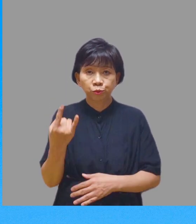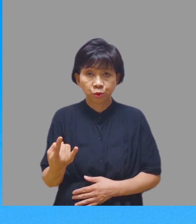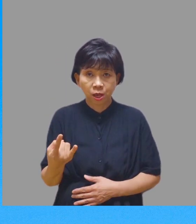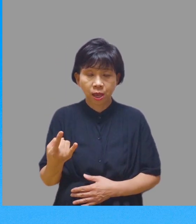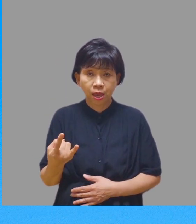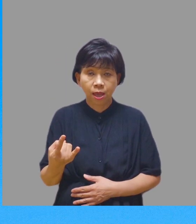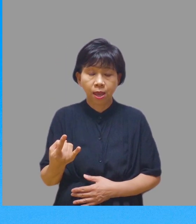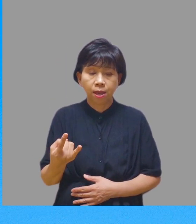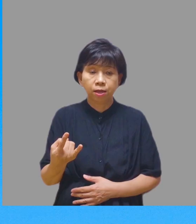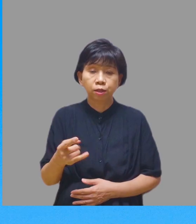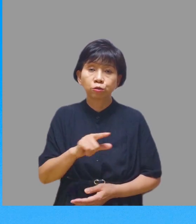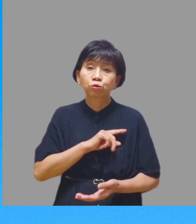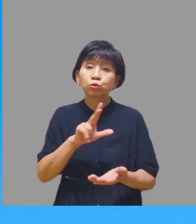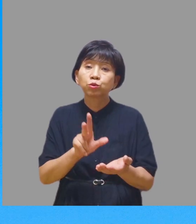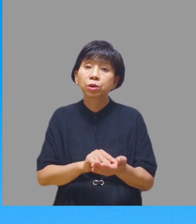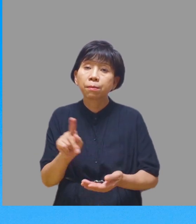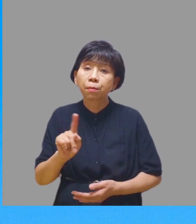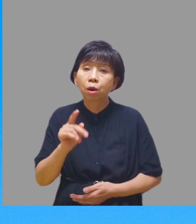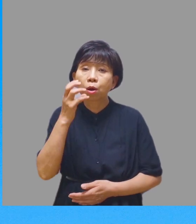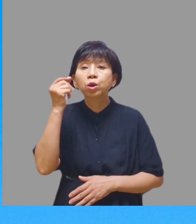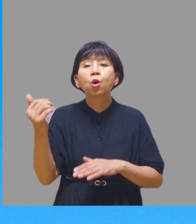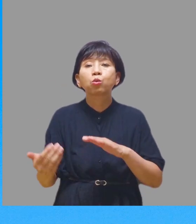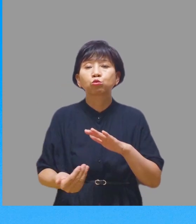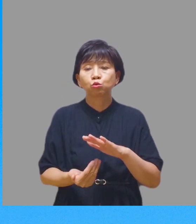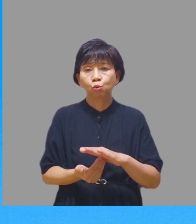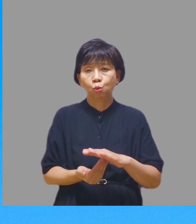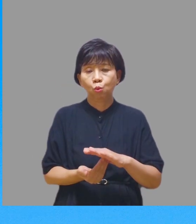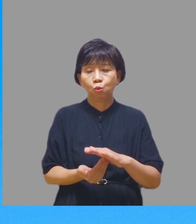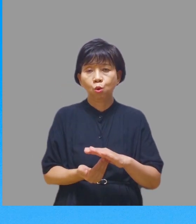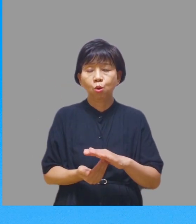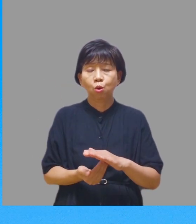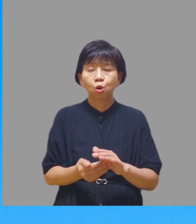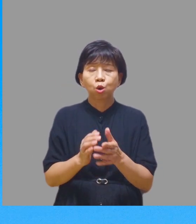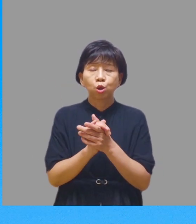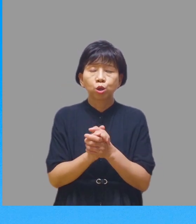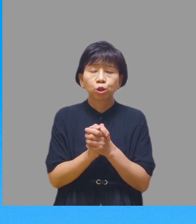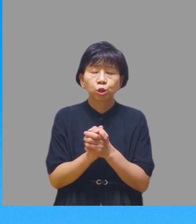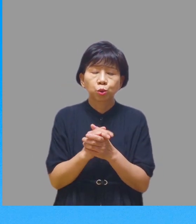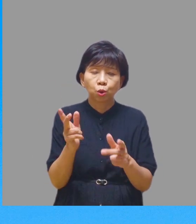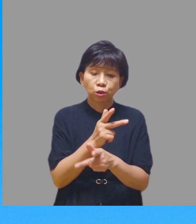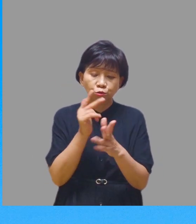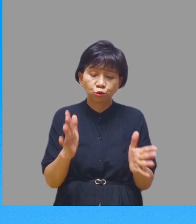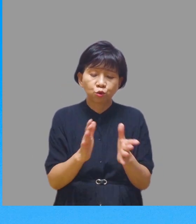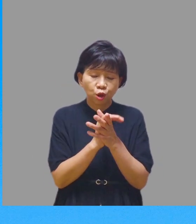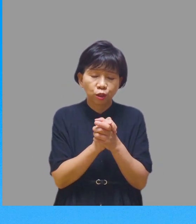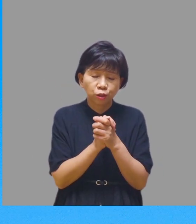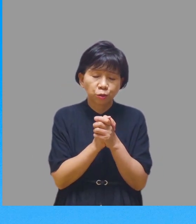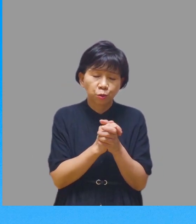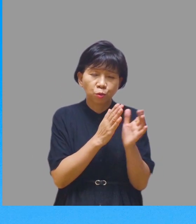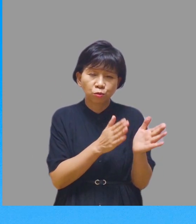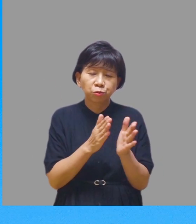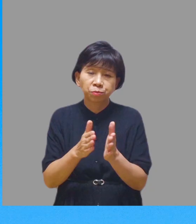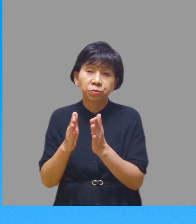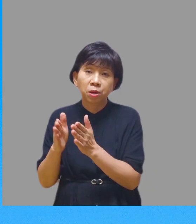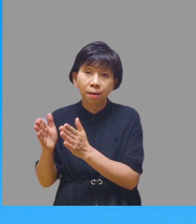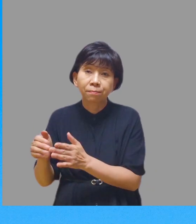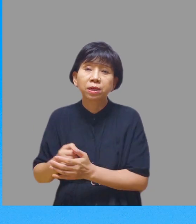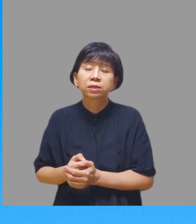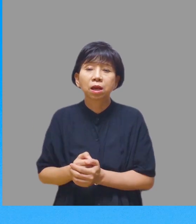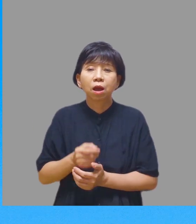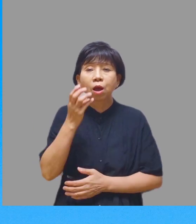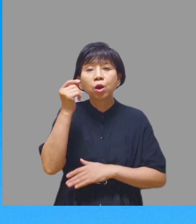형통은 뭘까요? 형통은 우리 준비기도회 한 주간을 보내면서 형통을 어느 정도 여러분들이 참석하신